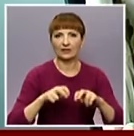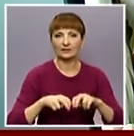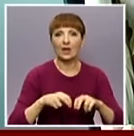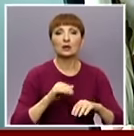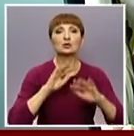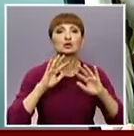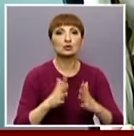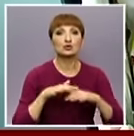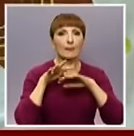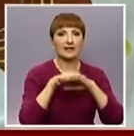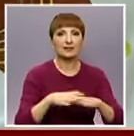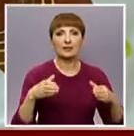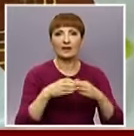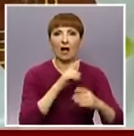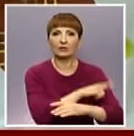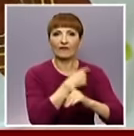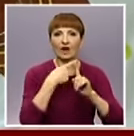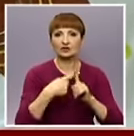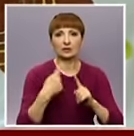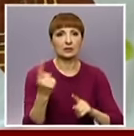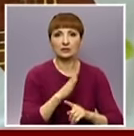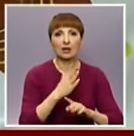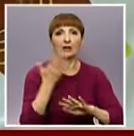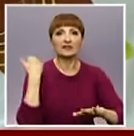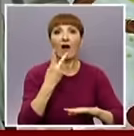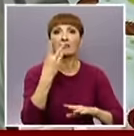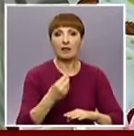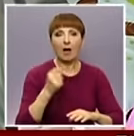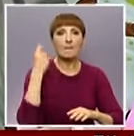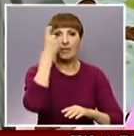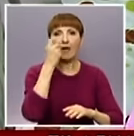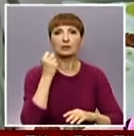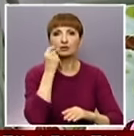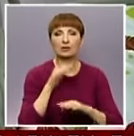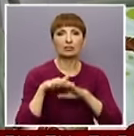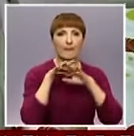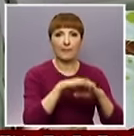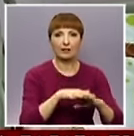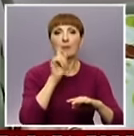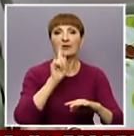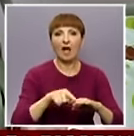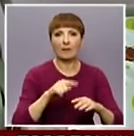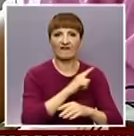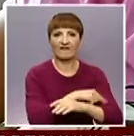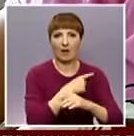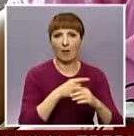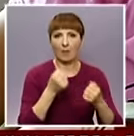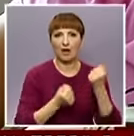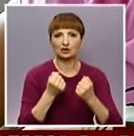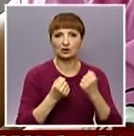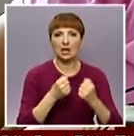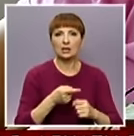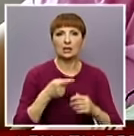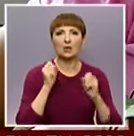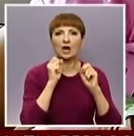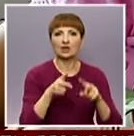этот случай нападения на бригаду врачей не единичный. Двумя днями ранее пьяный мужчина напал на фельдшера прямо в карете скорой помощи и угрожал ножом.